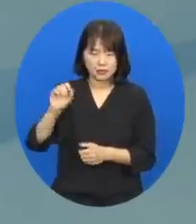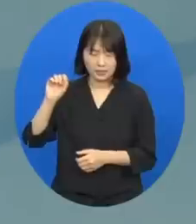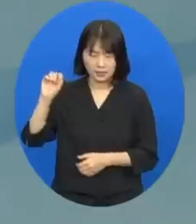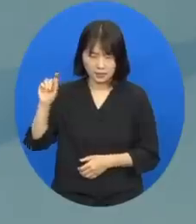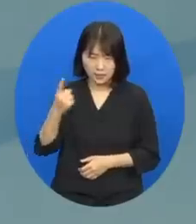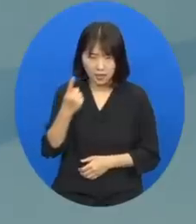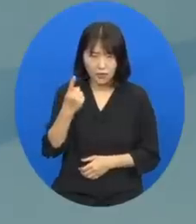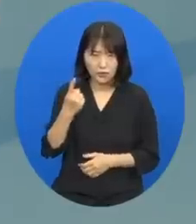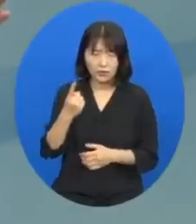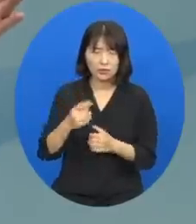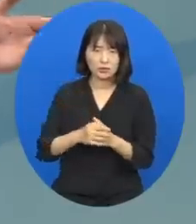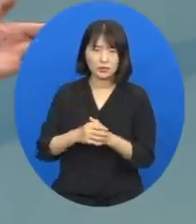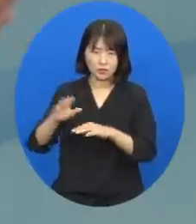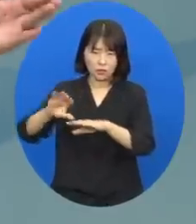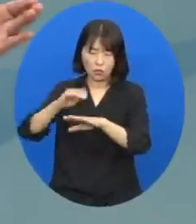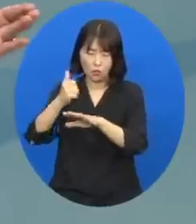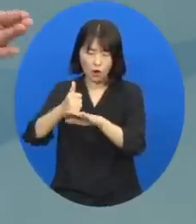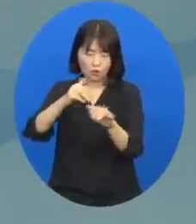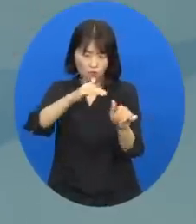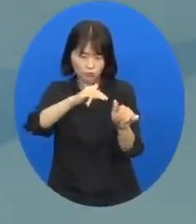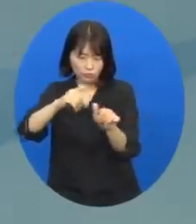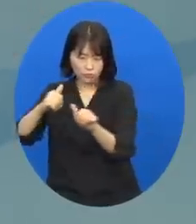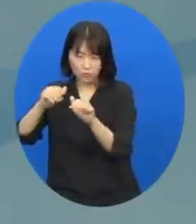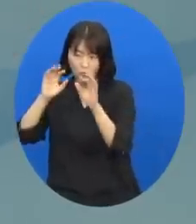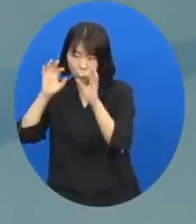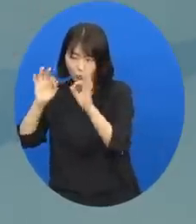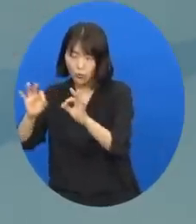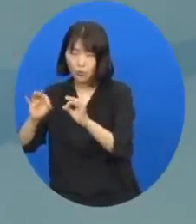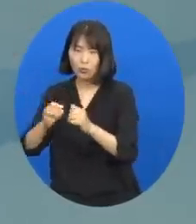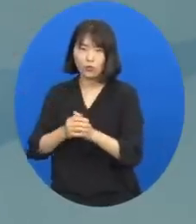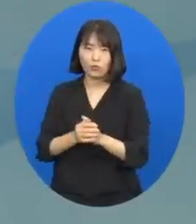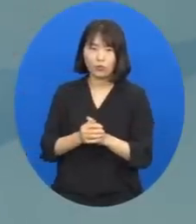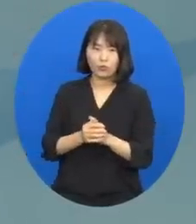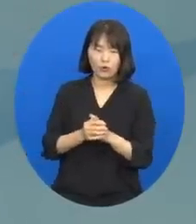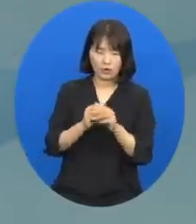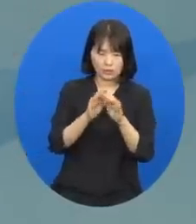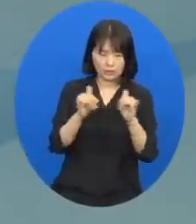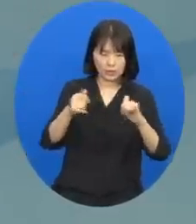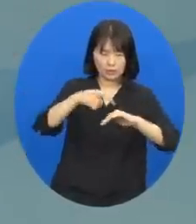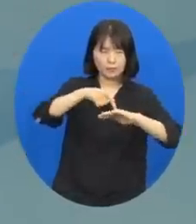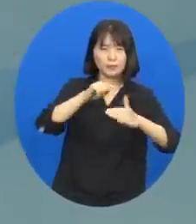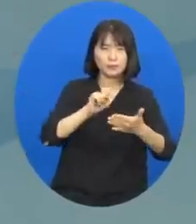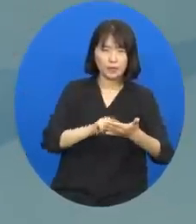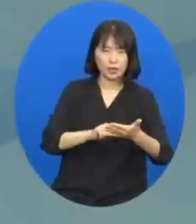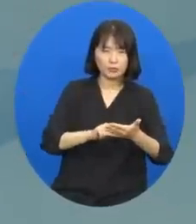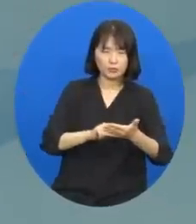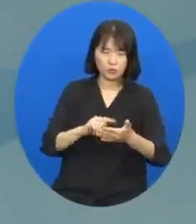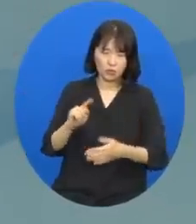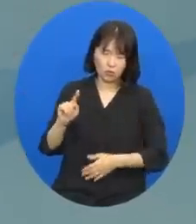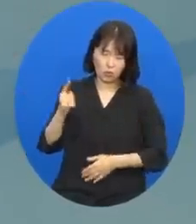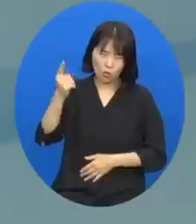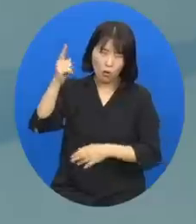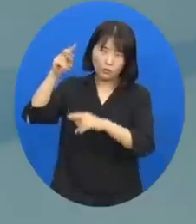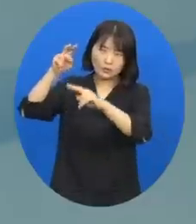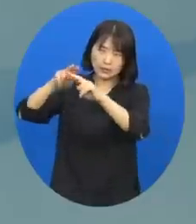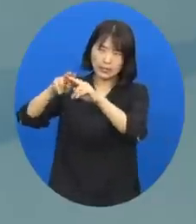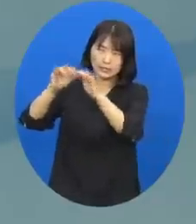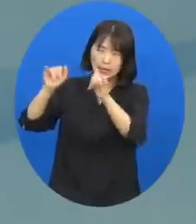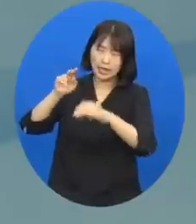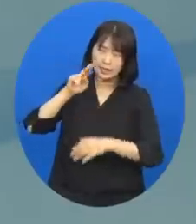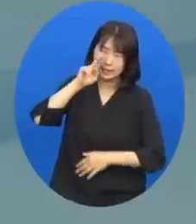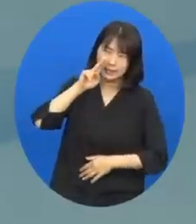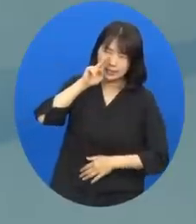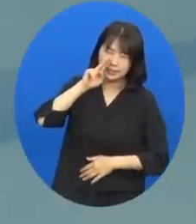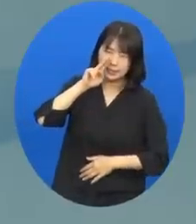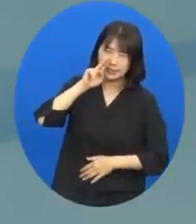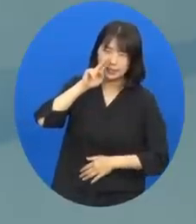갖고 왕으로 부름 받은 것을 것을 보고 이런 얘길 합니다 인간의 본서는 높은 자리에 있는 사람들의 시기하고 질투하는